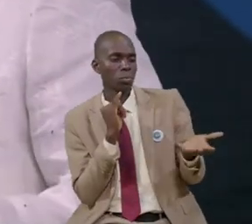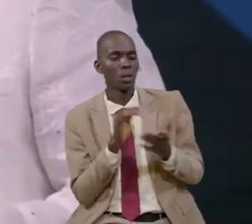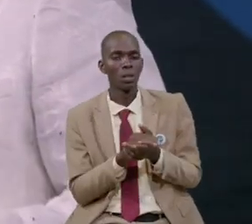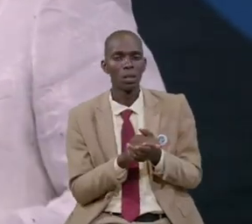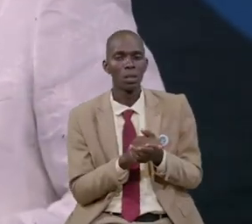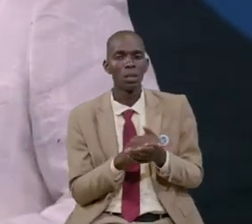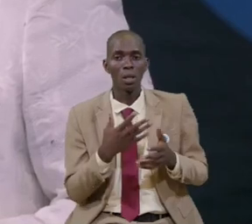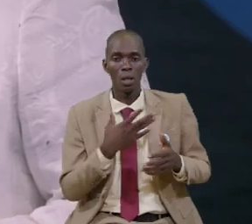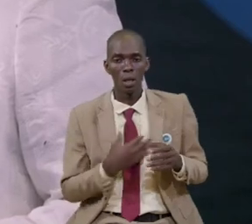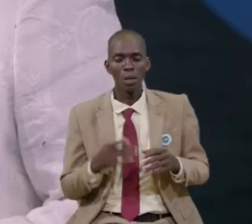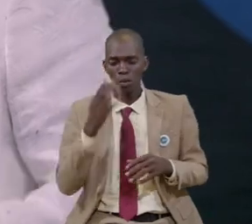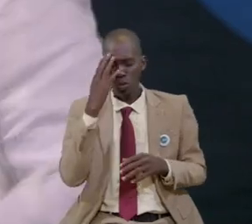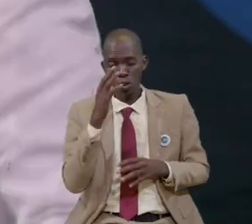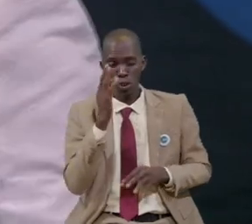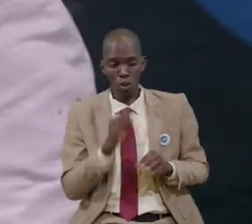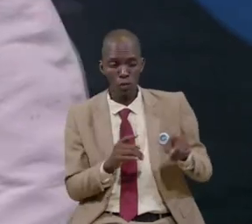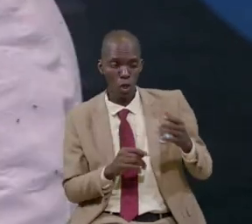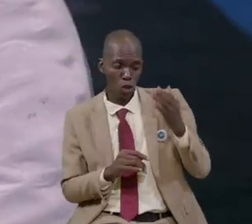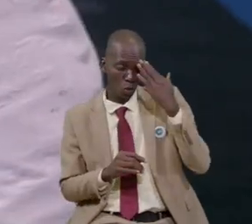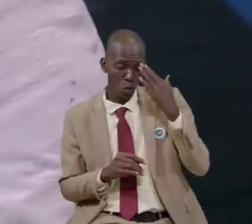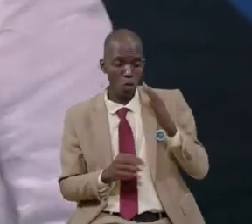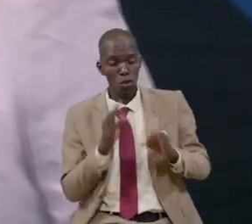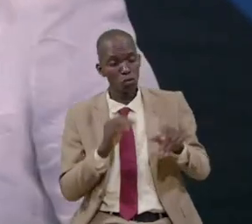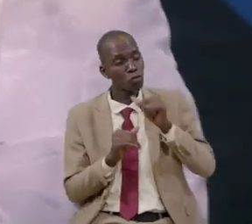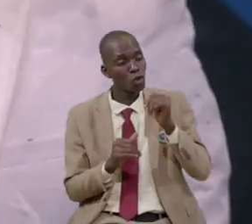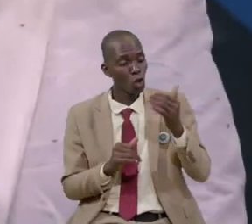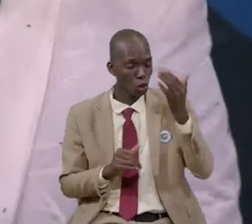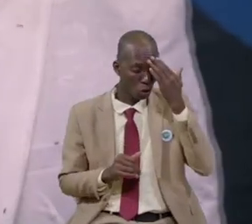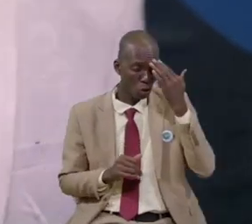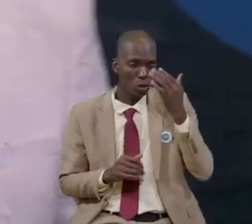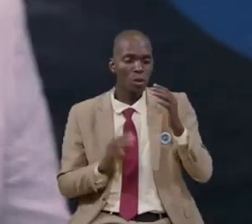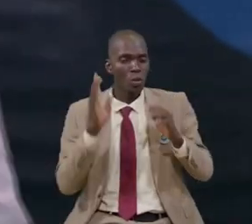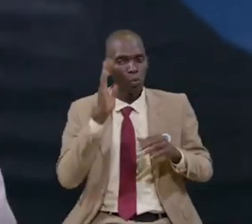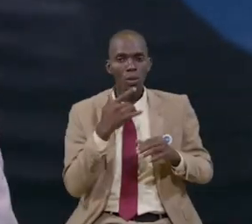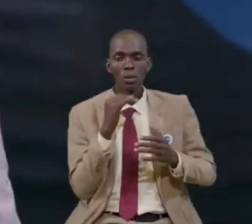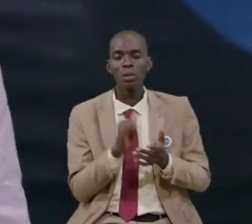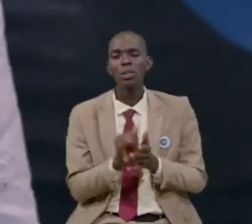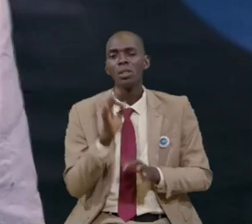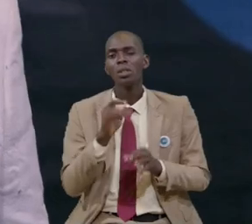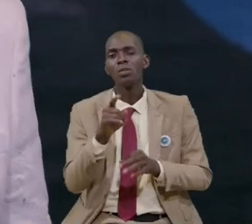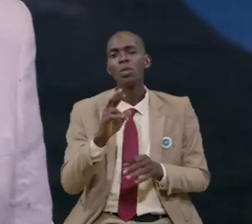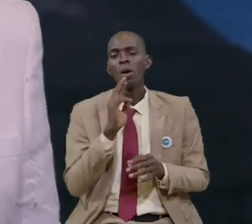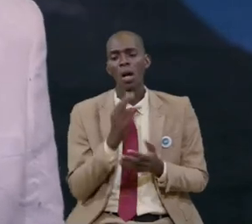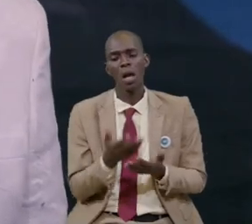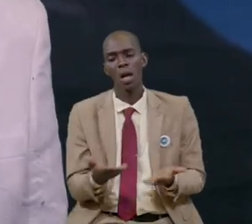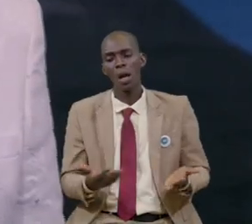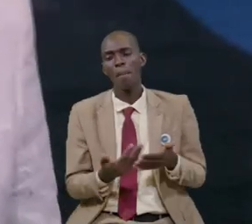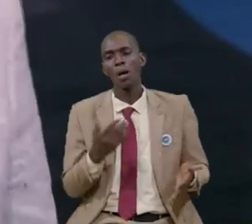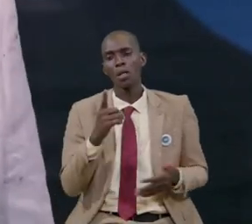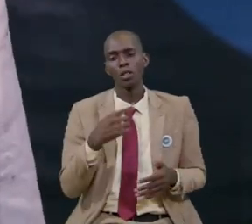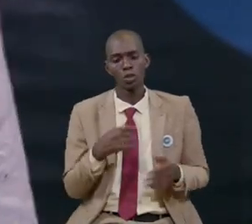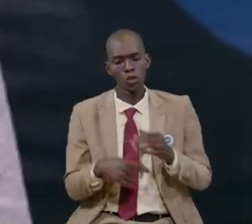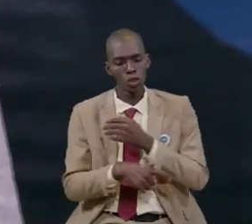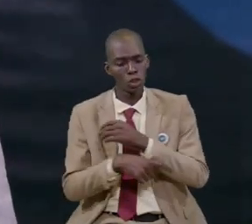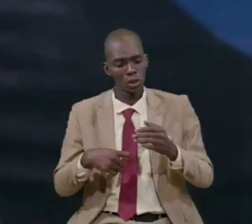s'il découvre, même s'il n'a pas découvert, il va dire que si tu étais ici auparavant et tu as pris ceci une